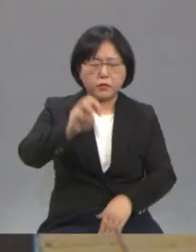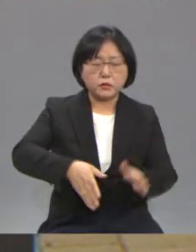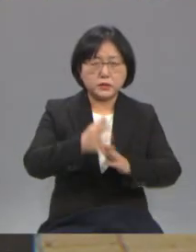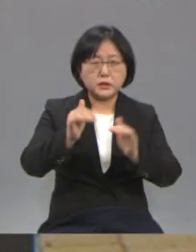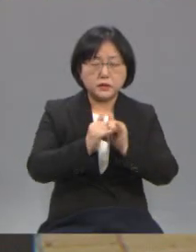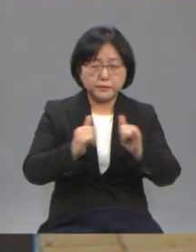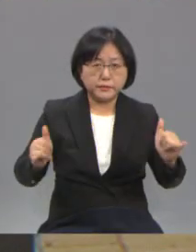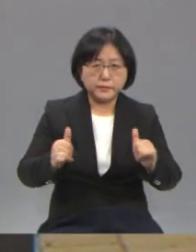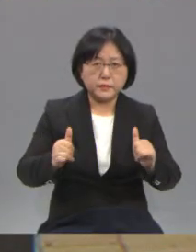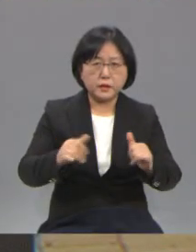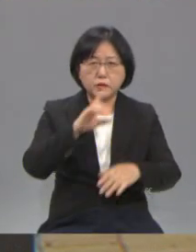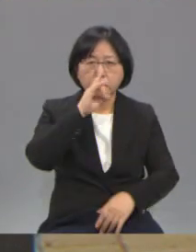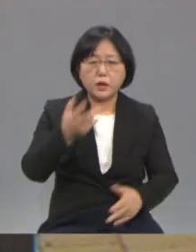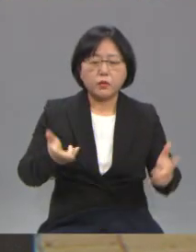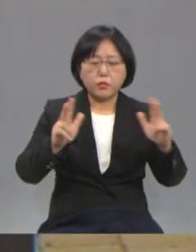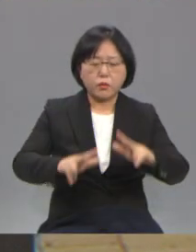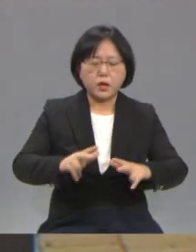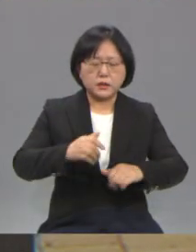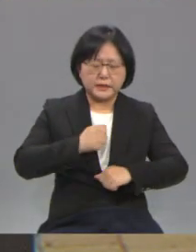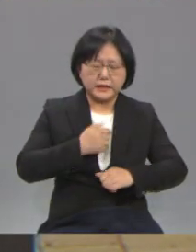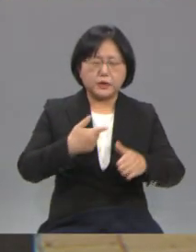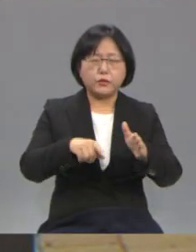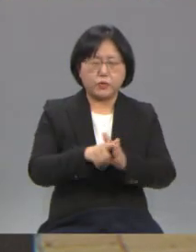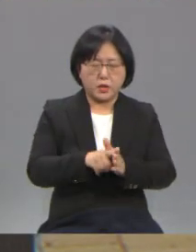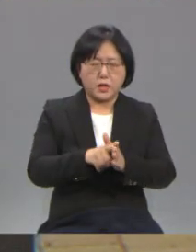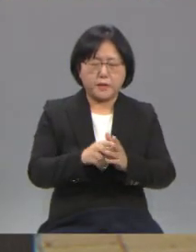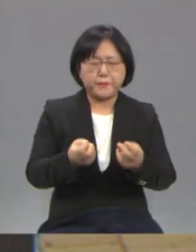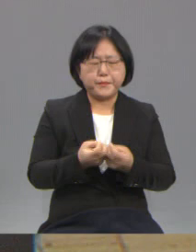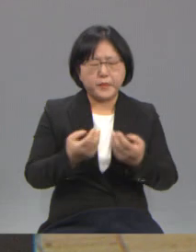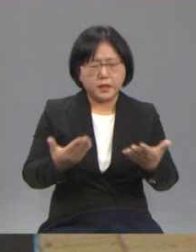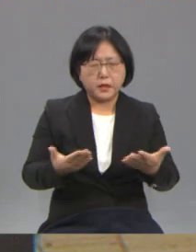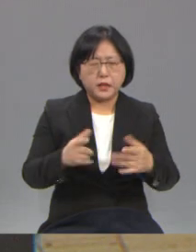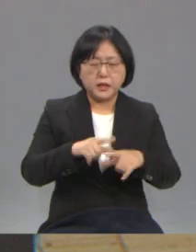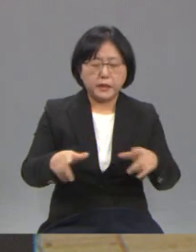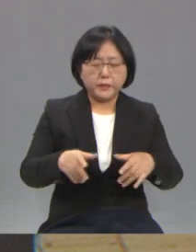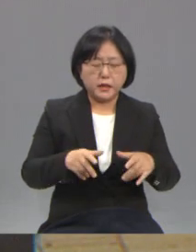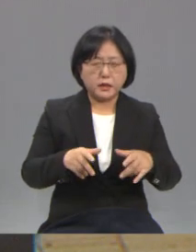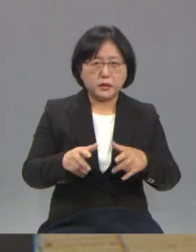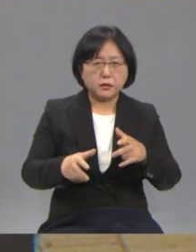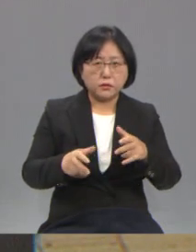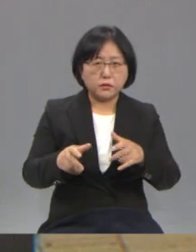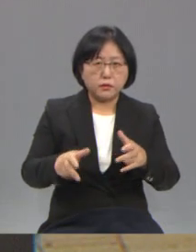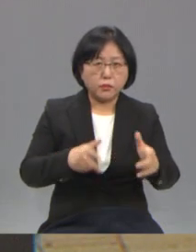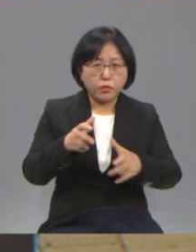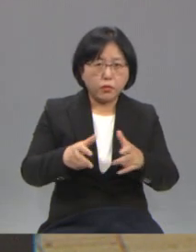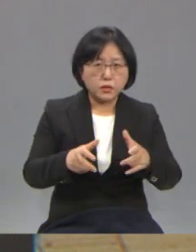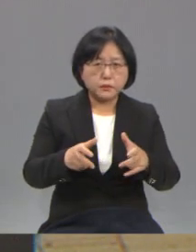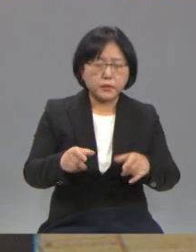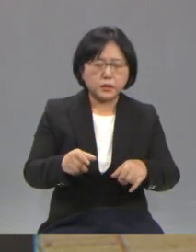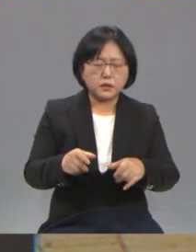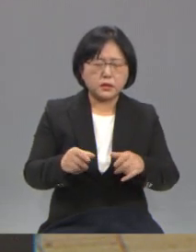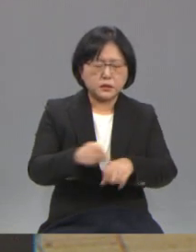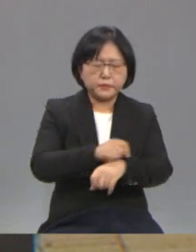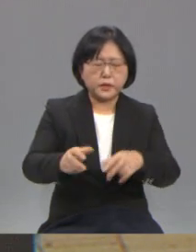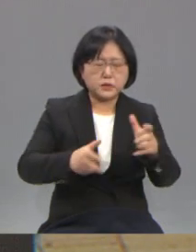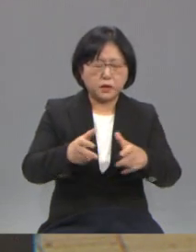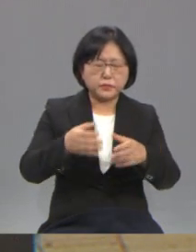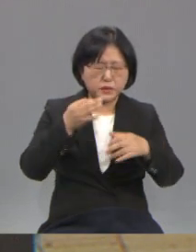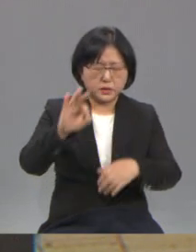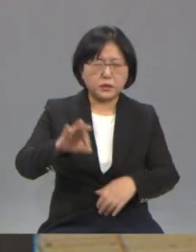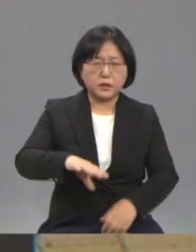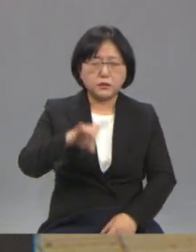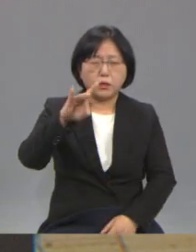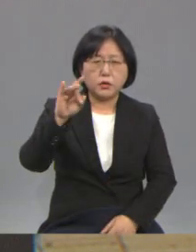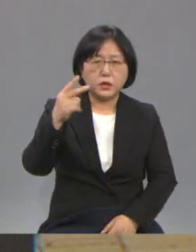시민들은 중앙공원을 지키기 위해 불가피한 민간 특내 사업을 인정했습니다 2019년 사업